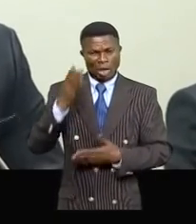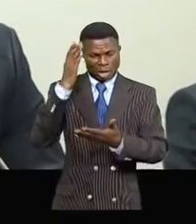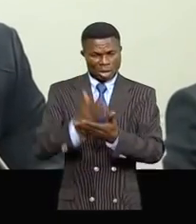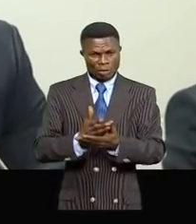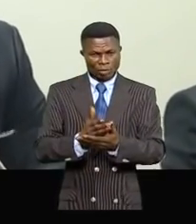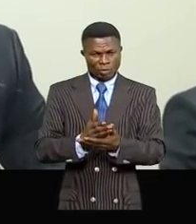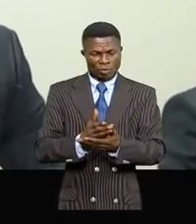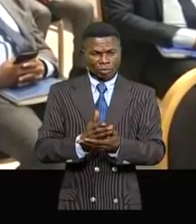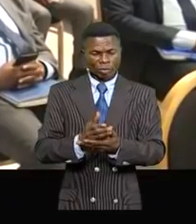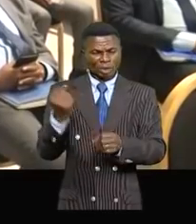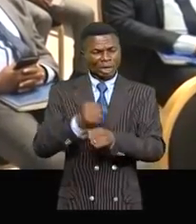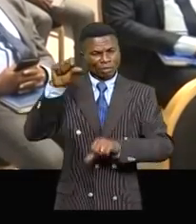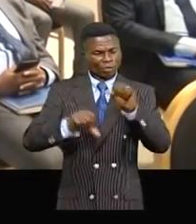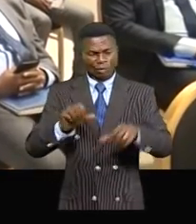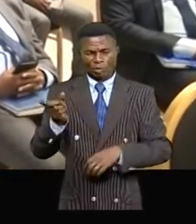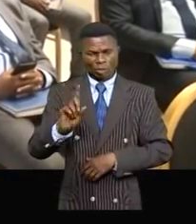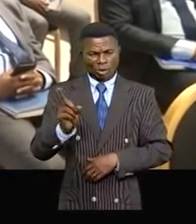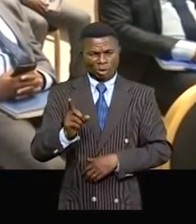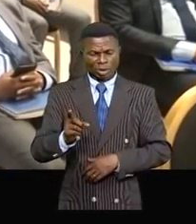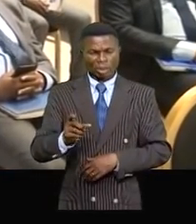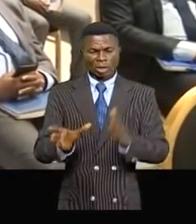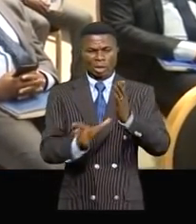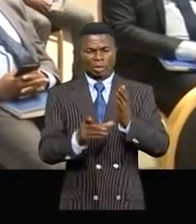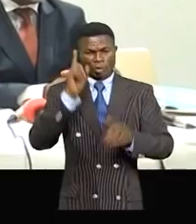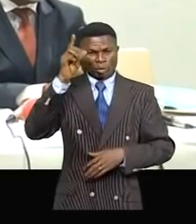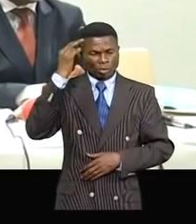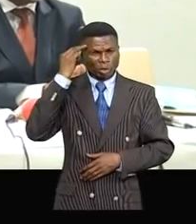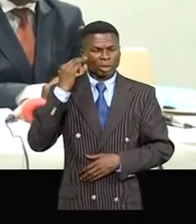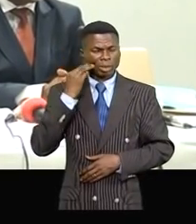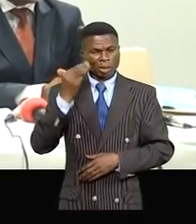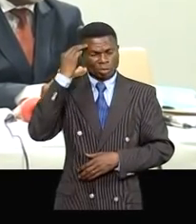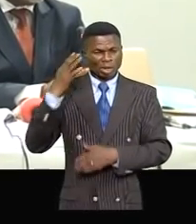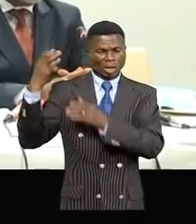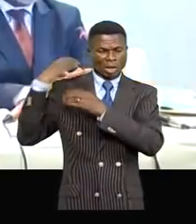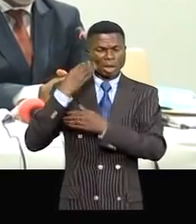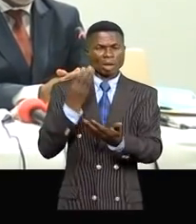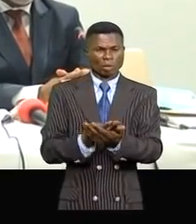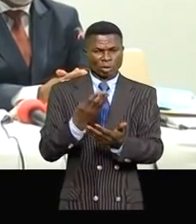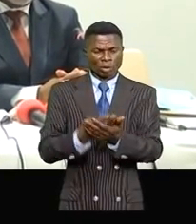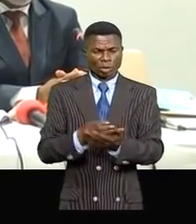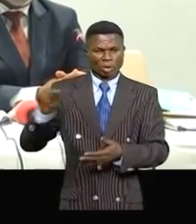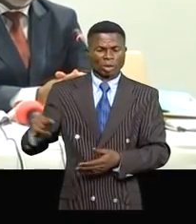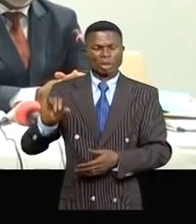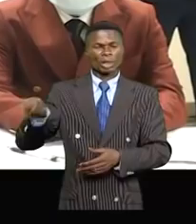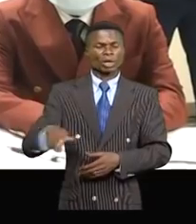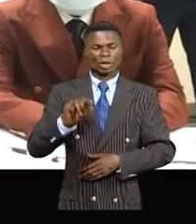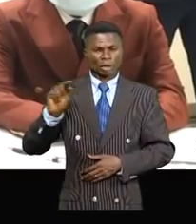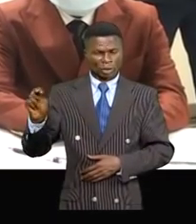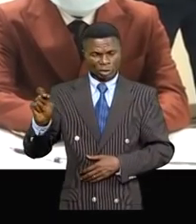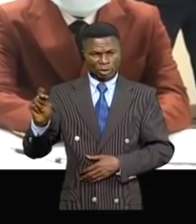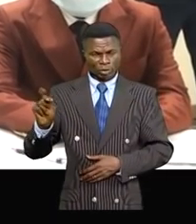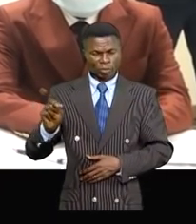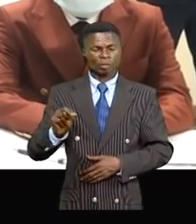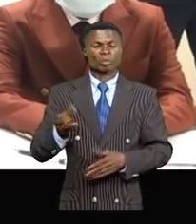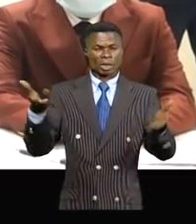des dysfonctionnements. De l'autre côté, le vice-premier ministre, ministre en charge du budget, Jabodoué Mayo Mambeke, a